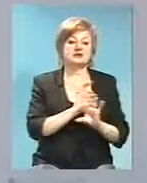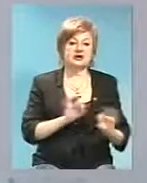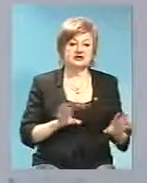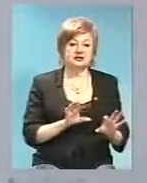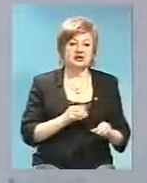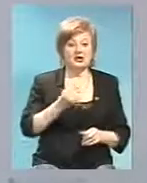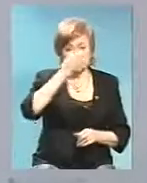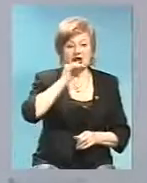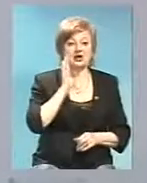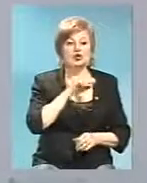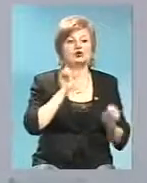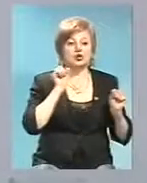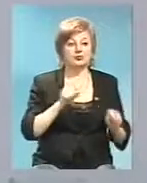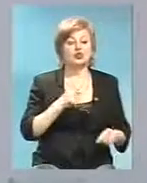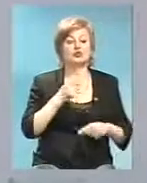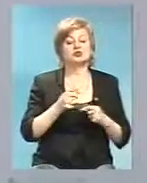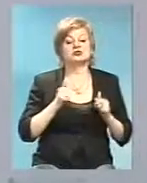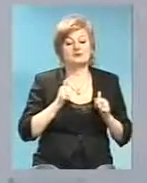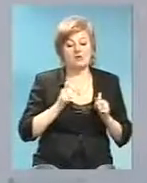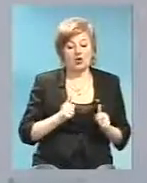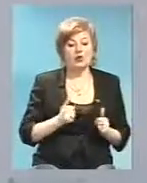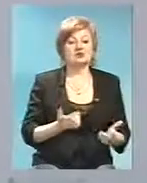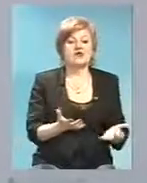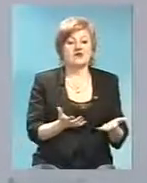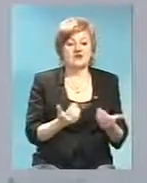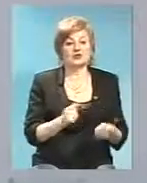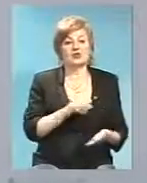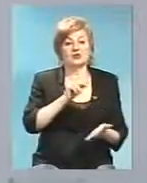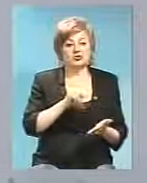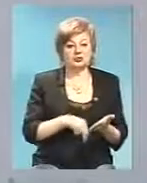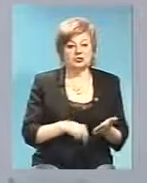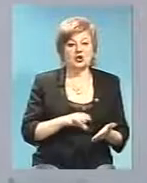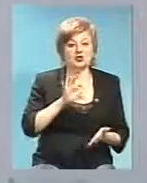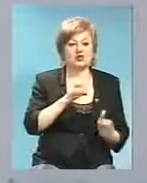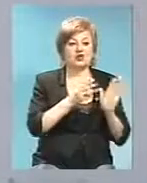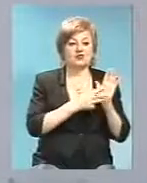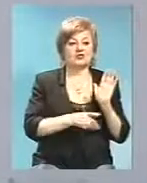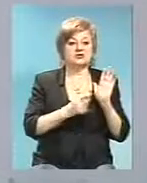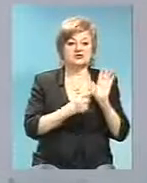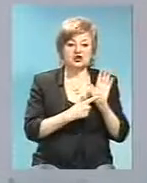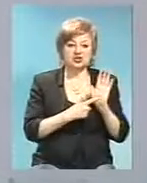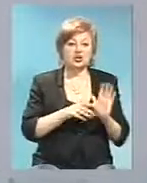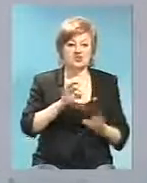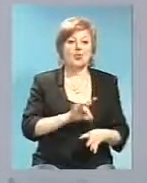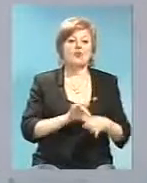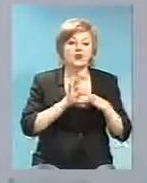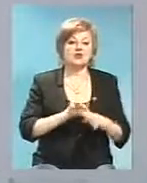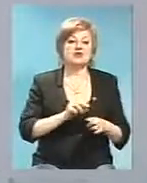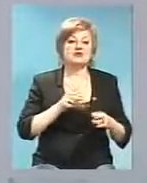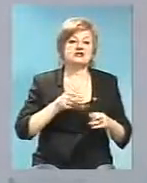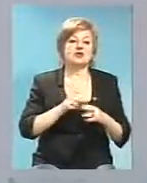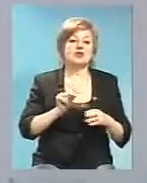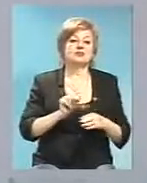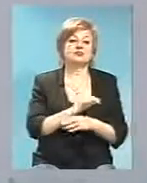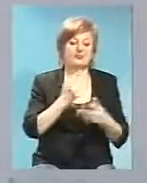І батьки можуть зараз ще раз спокійно отримувати довідку 086 про проведення профілактичного